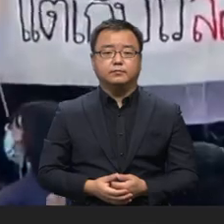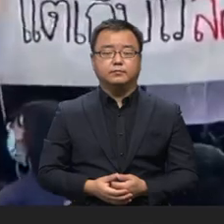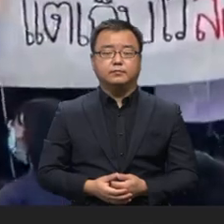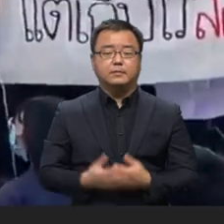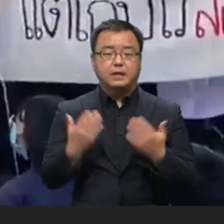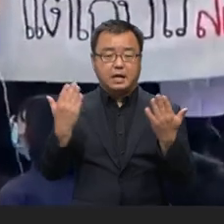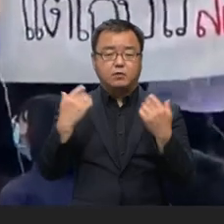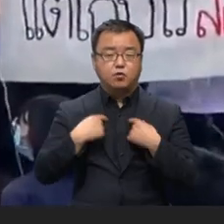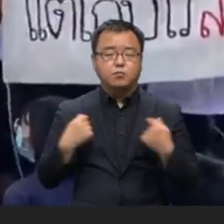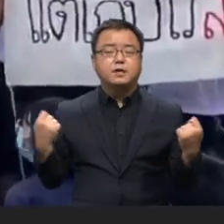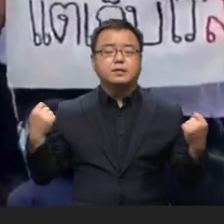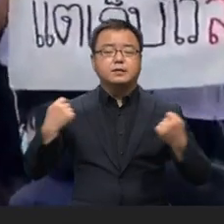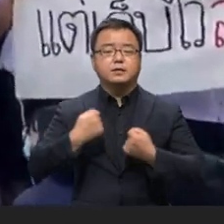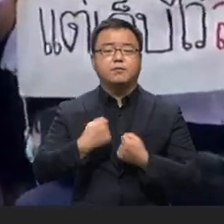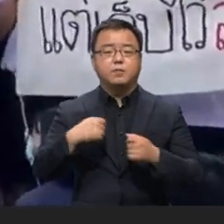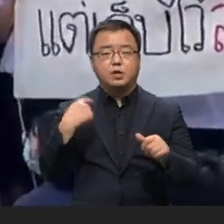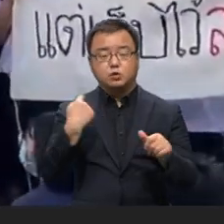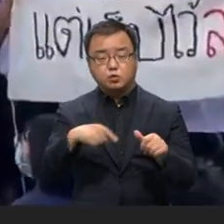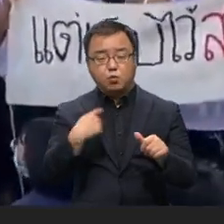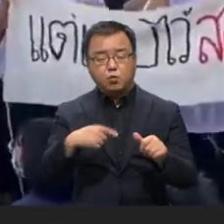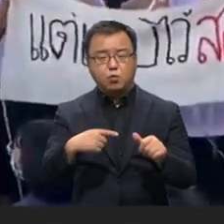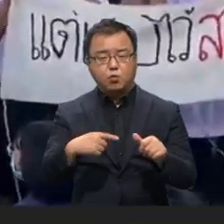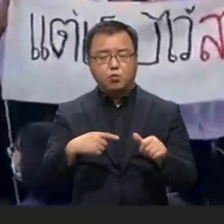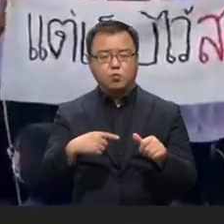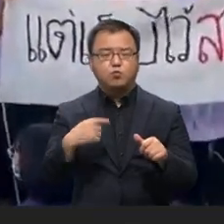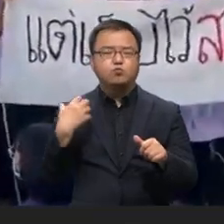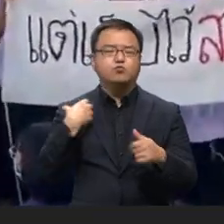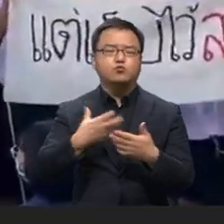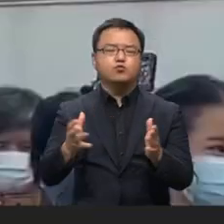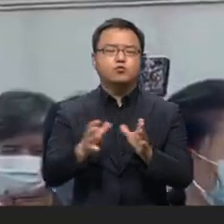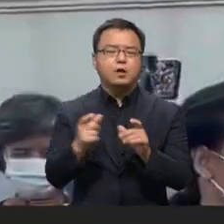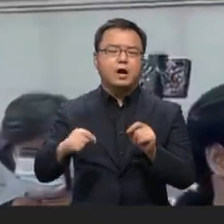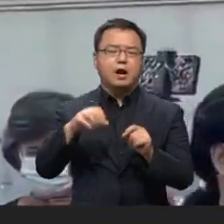교복을 입은 채 태국의 교육부 앞에 모인 중고등학생들.